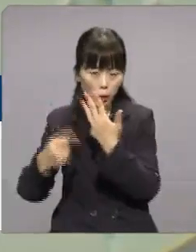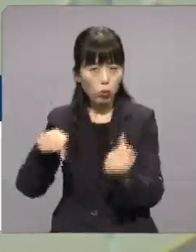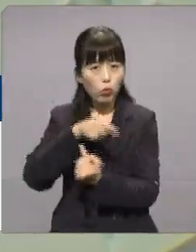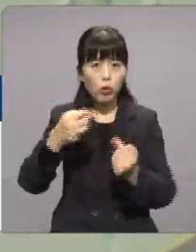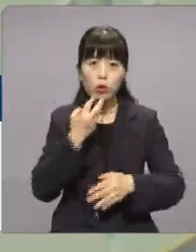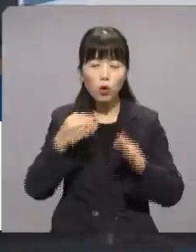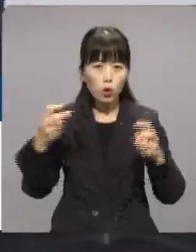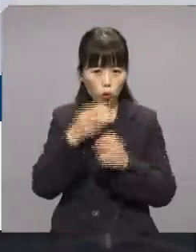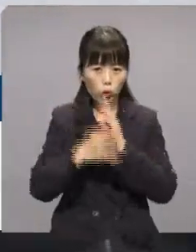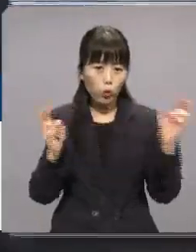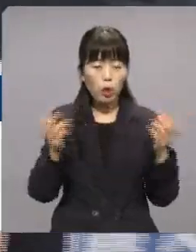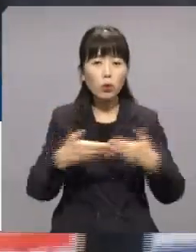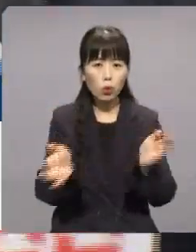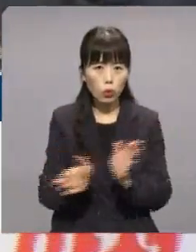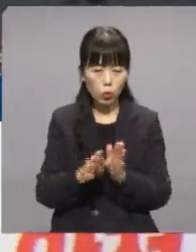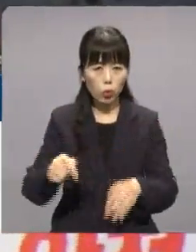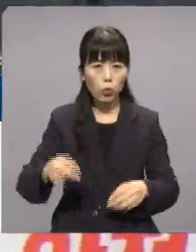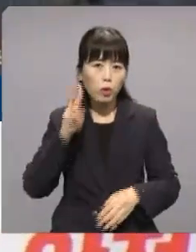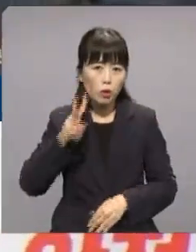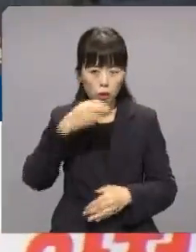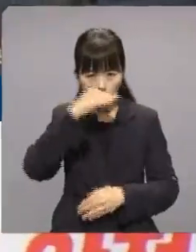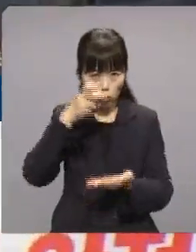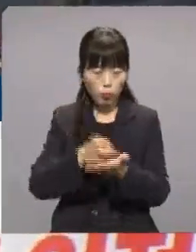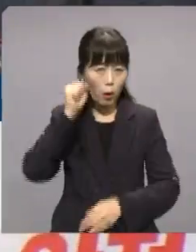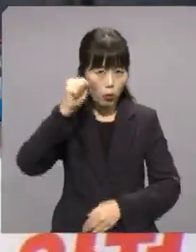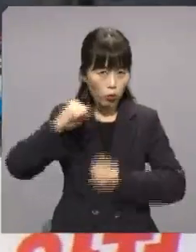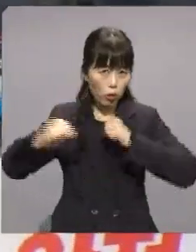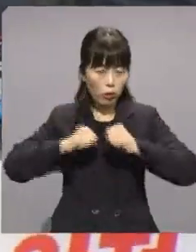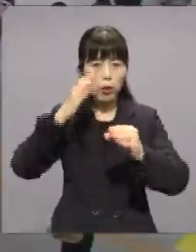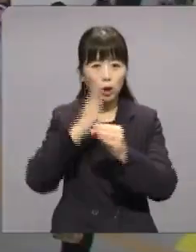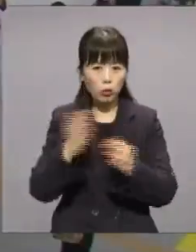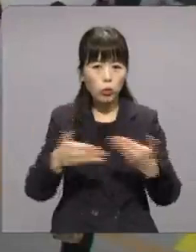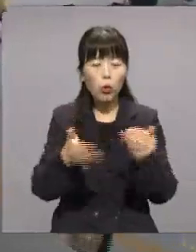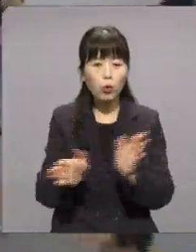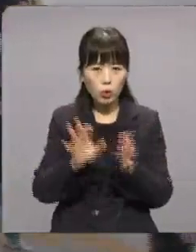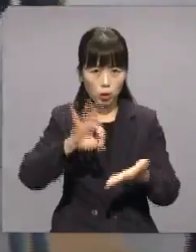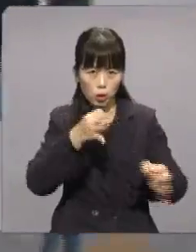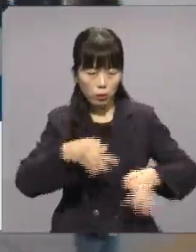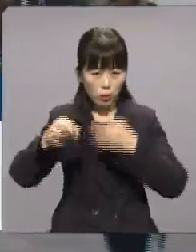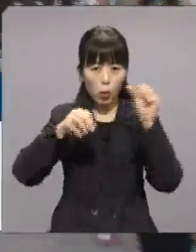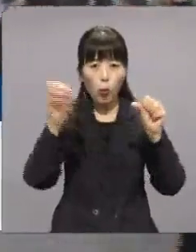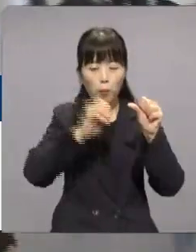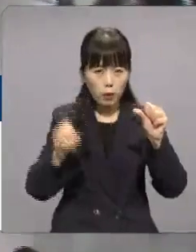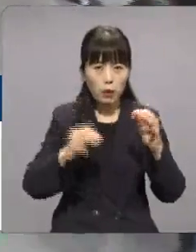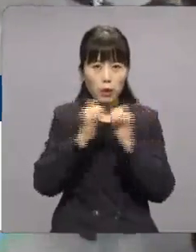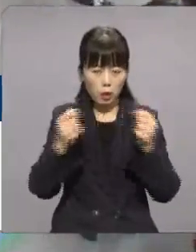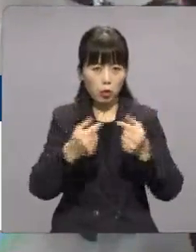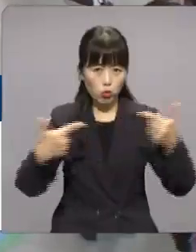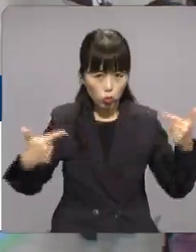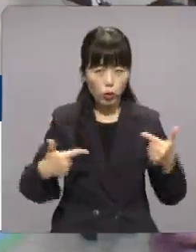운영하는 서울교통공사 노조도 이틀째 준법 운행을 이어가고 있는 상황. 노조는 임금 인상률 5%와 인력